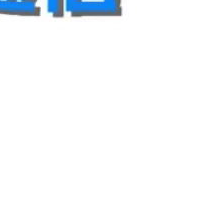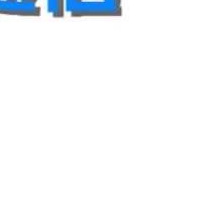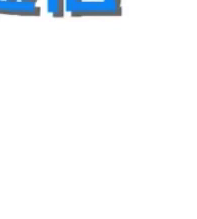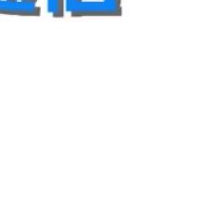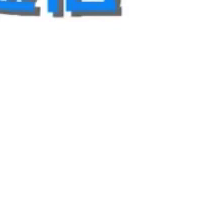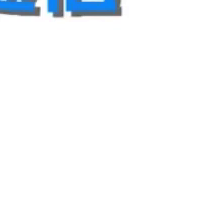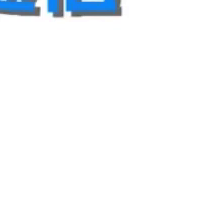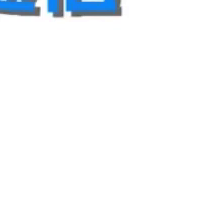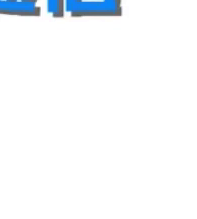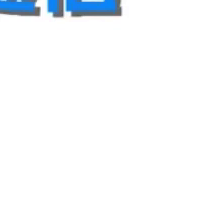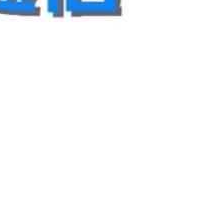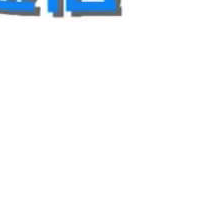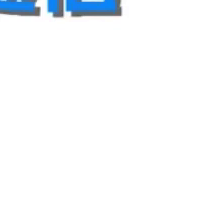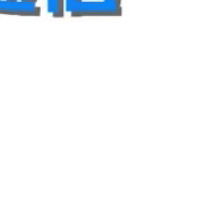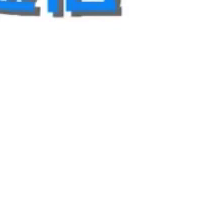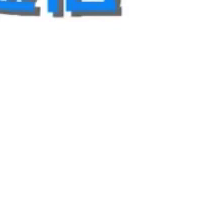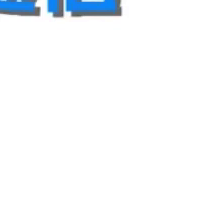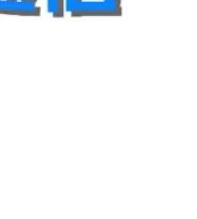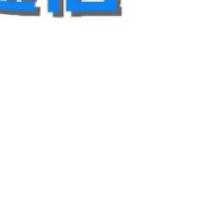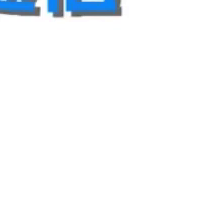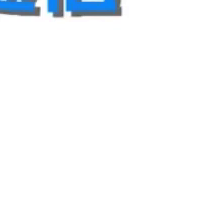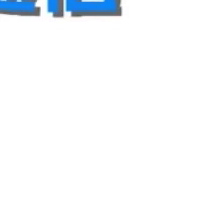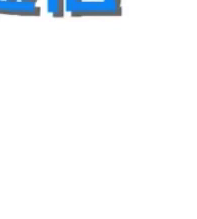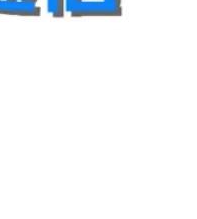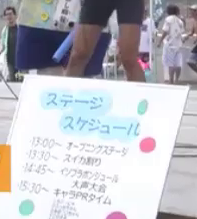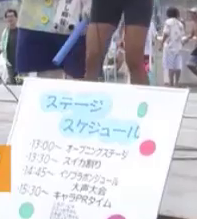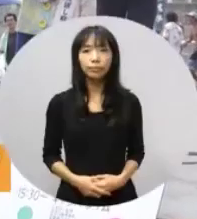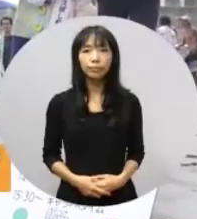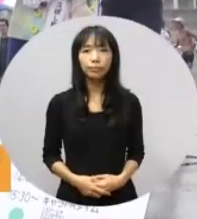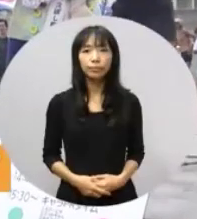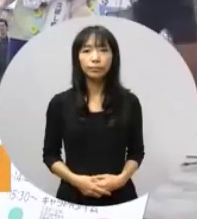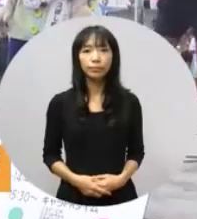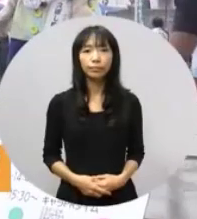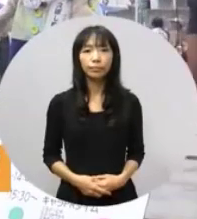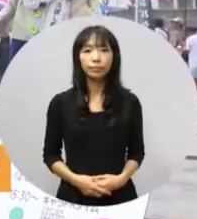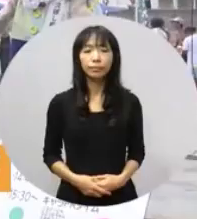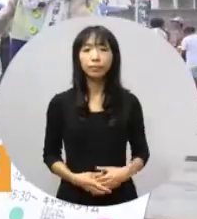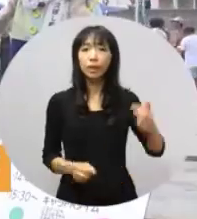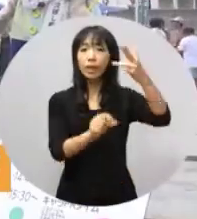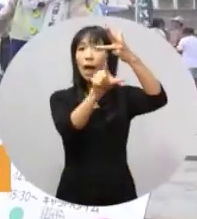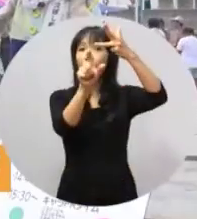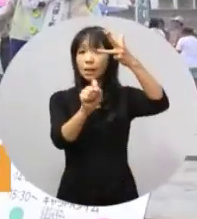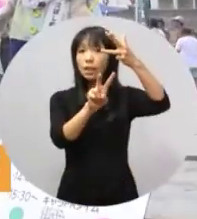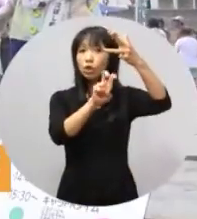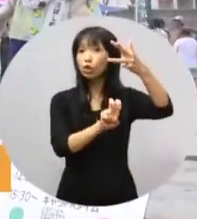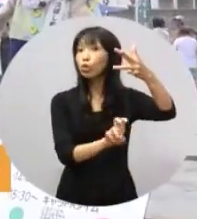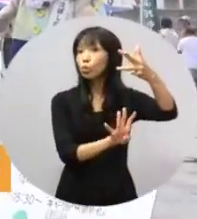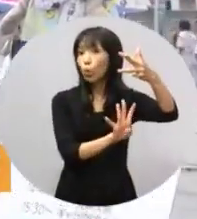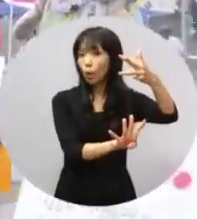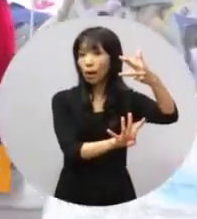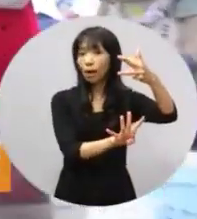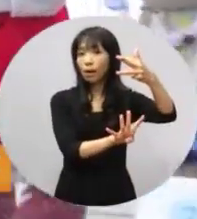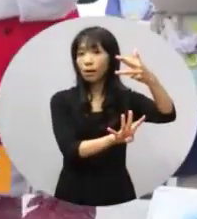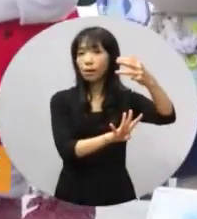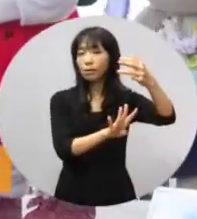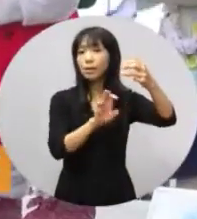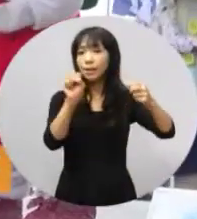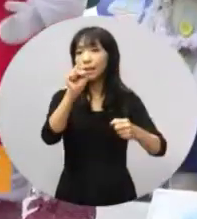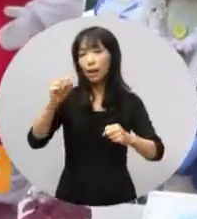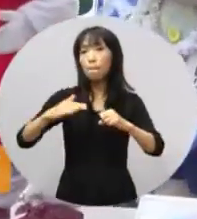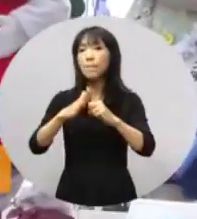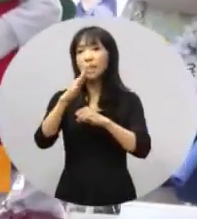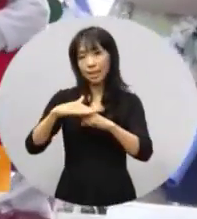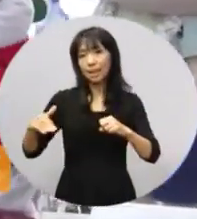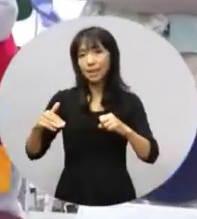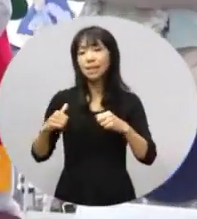選り抜き茅ヶ崎通信まあ8月22巻日間で1